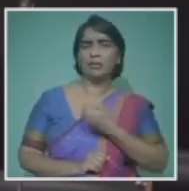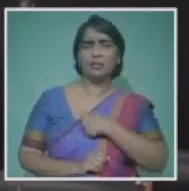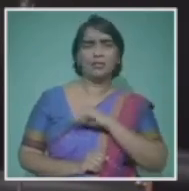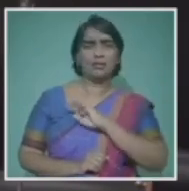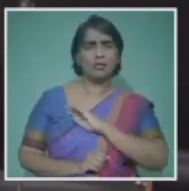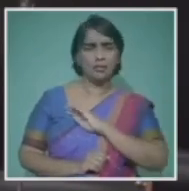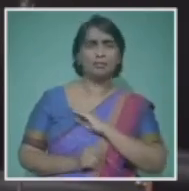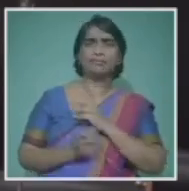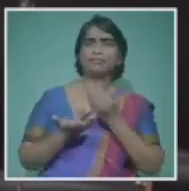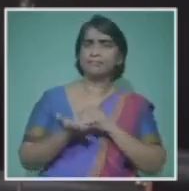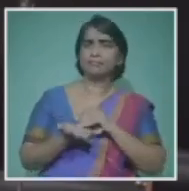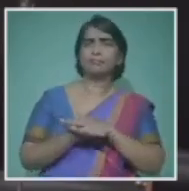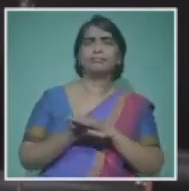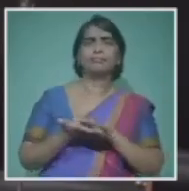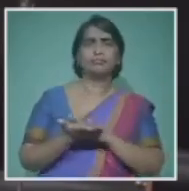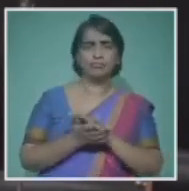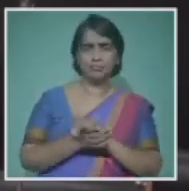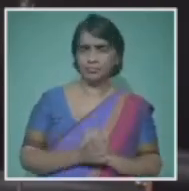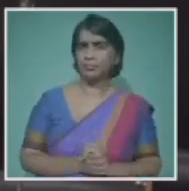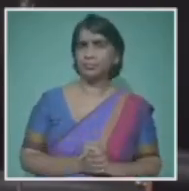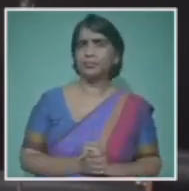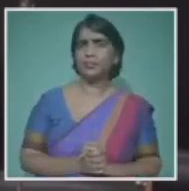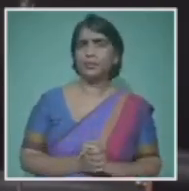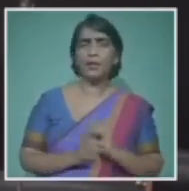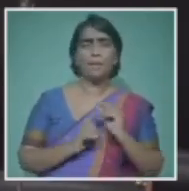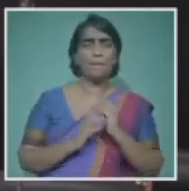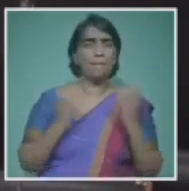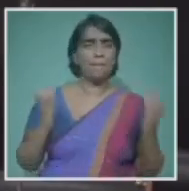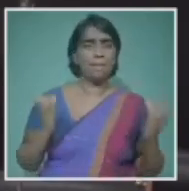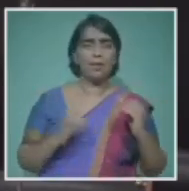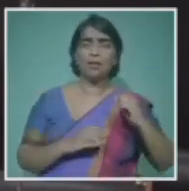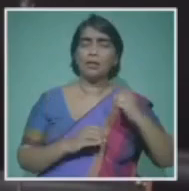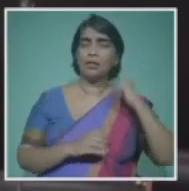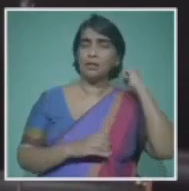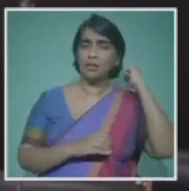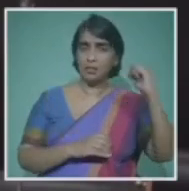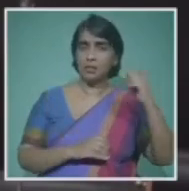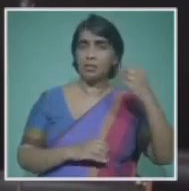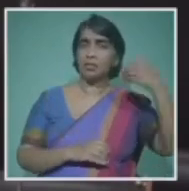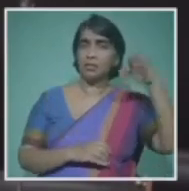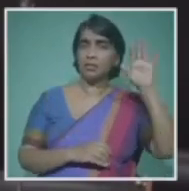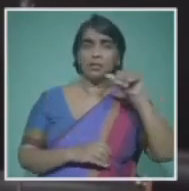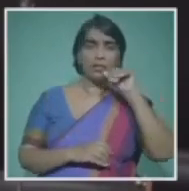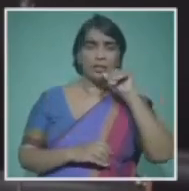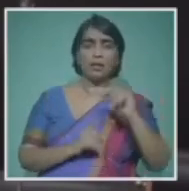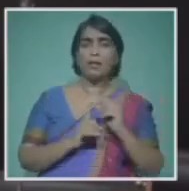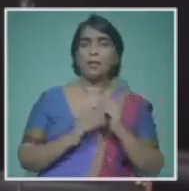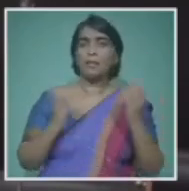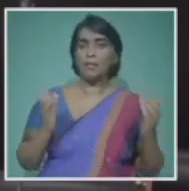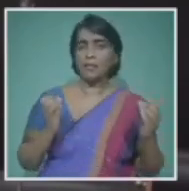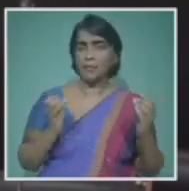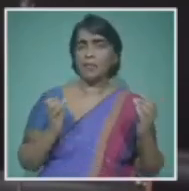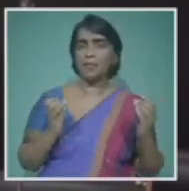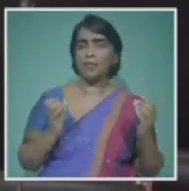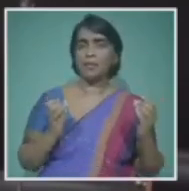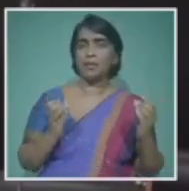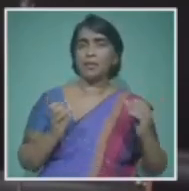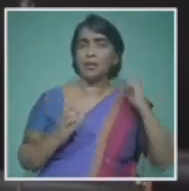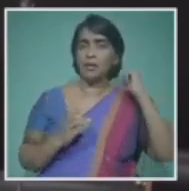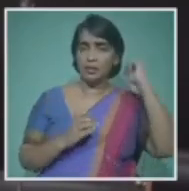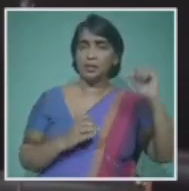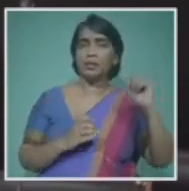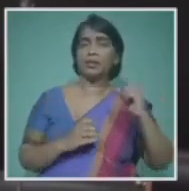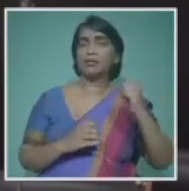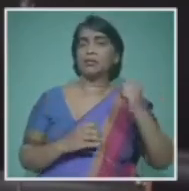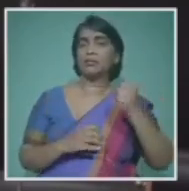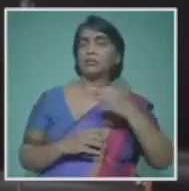සංඝරත්නය ප්‍රතිසංස්කරණය ඇති වුණේ. පරාක්‍රම බහු රජතුමා යටතේ ඇත්ත වශයෙන්ම පරාක්‍රම රජතුමා බහු රජතුමා මරණ